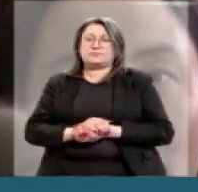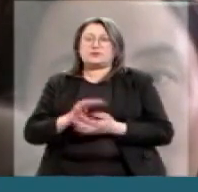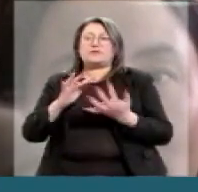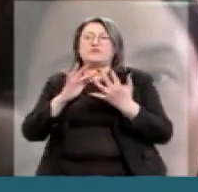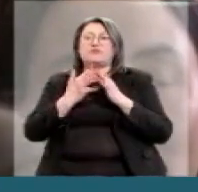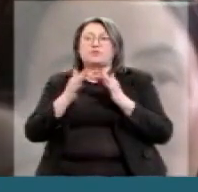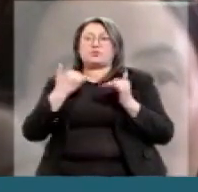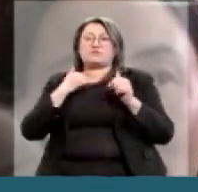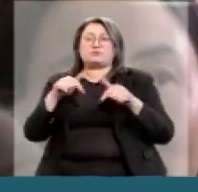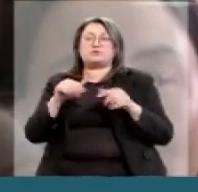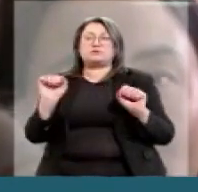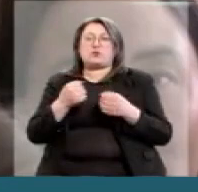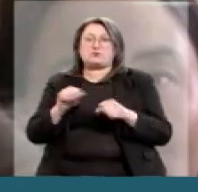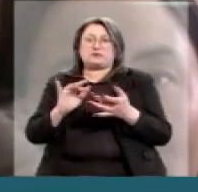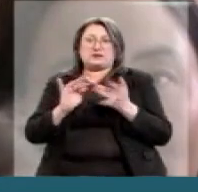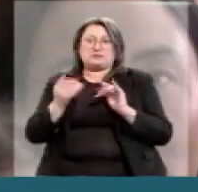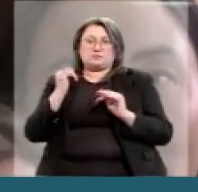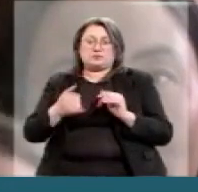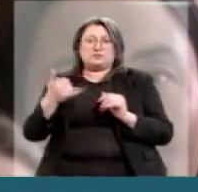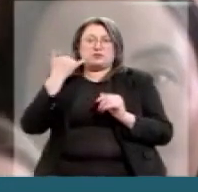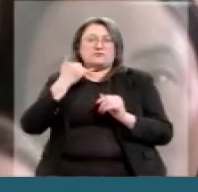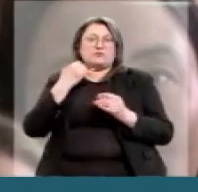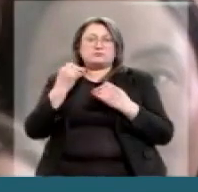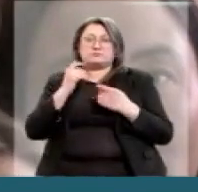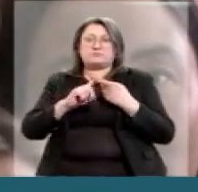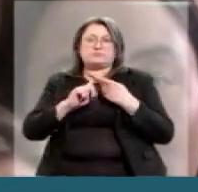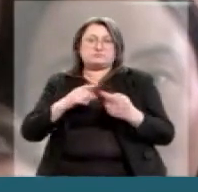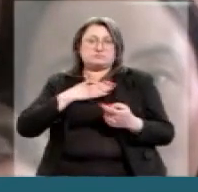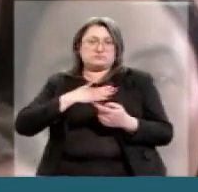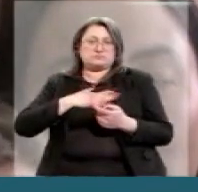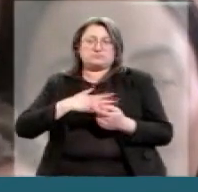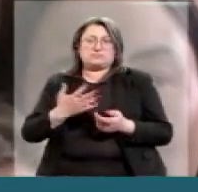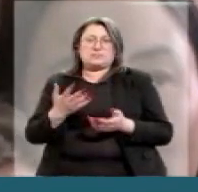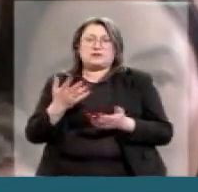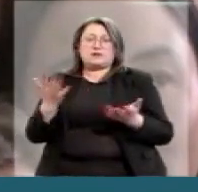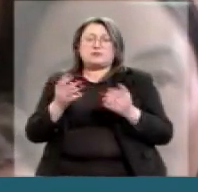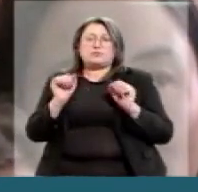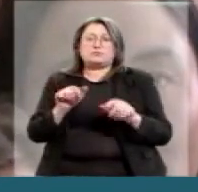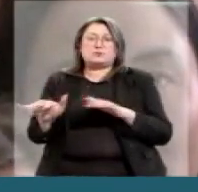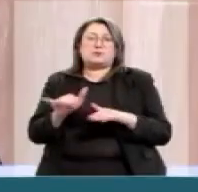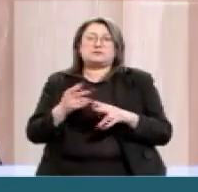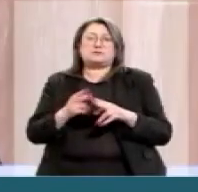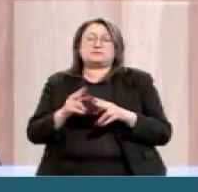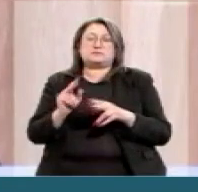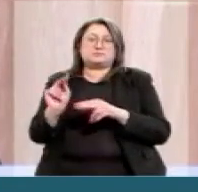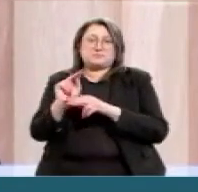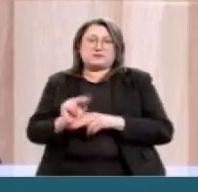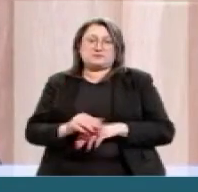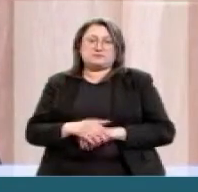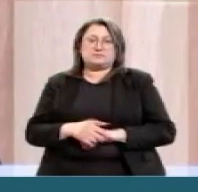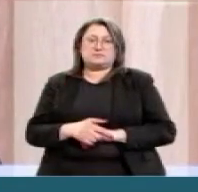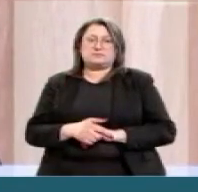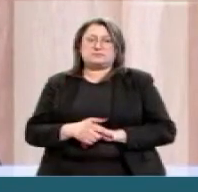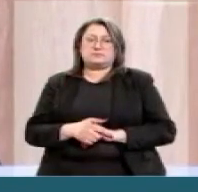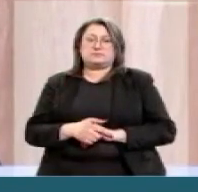Ауылда интернет жылдамдығы нашар, телефон байланыста сын көтермейді. Бұл мақсатта қандай шаралар қолға алынып жатыр? Да, действительно,